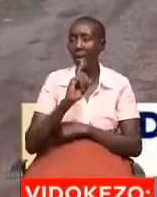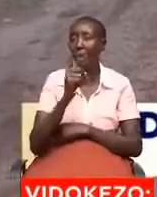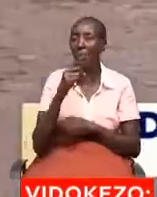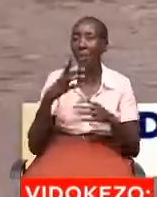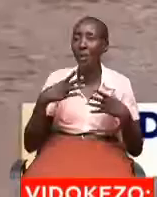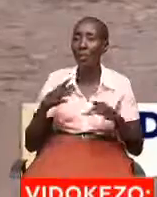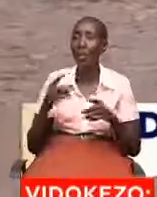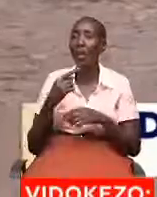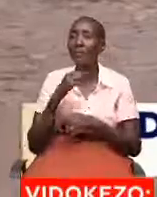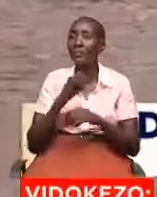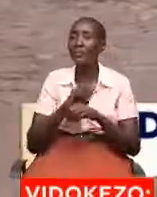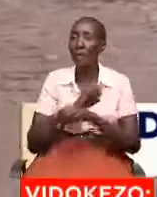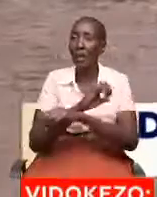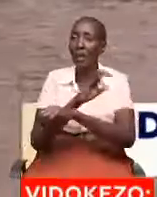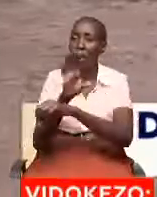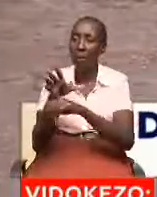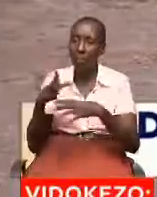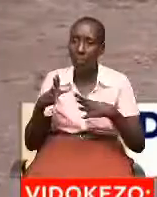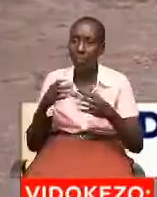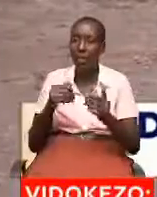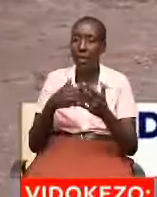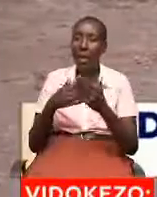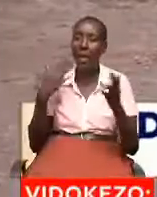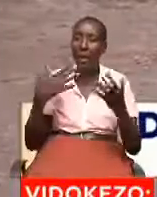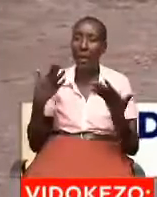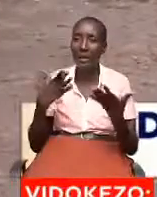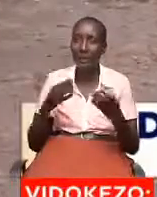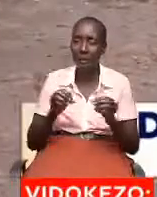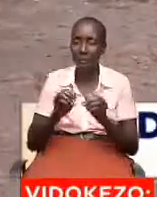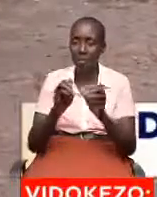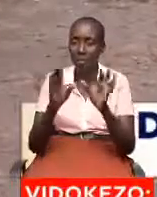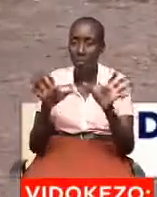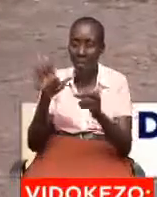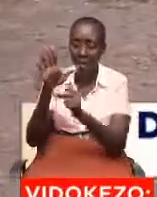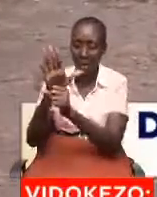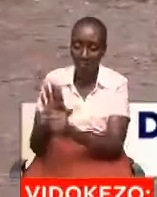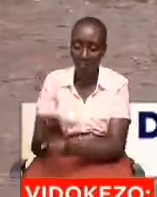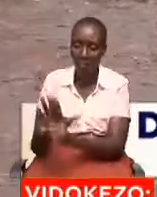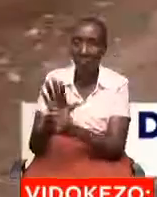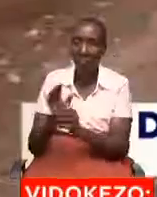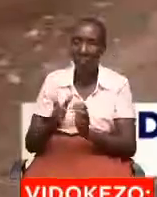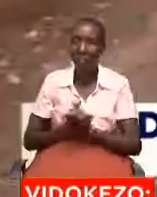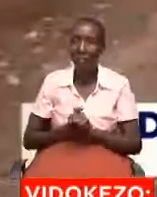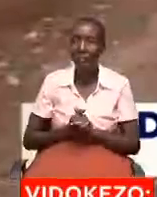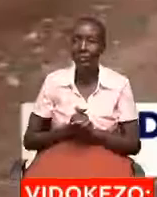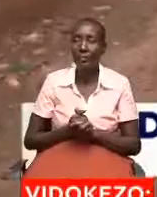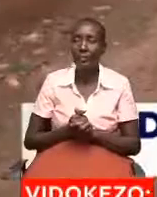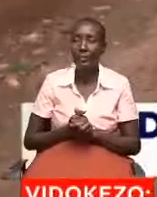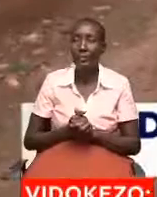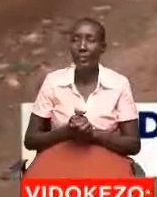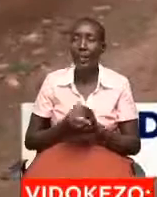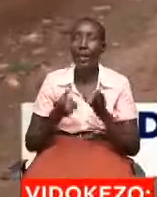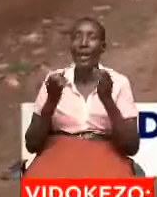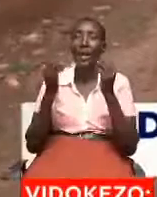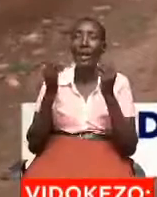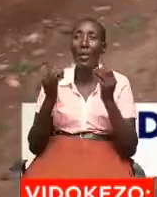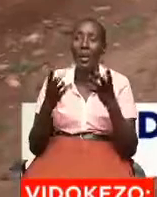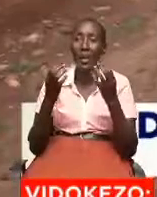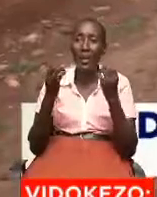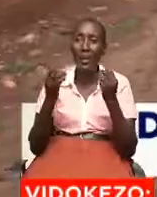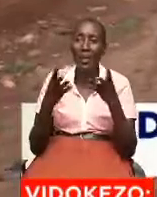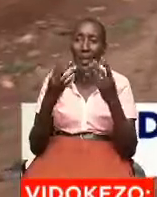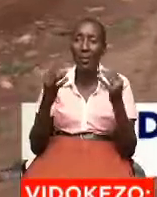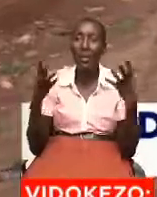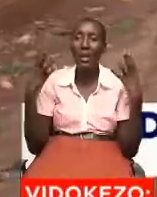huku akiwashauri wenyeji dhidi ya kuendeleza ubaguzi wa wageni wa mataifa ya nje. Wengi huendesha mazoezi